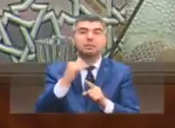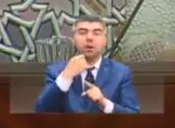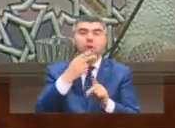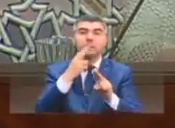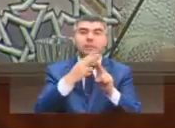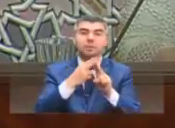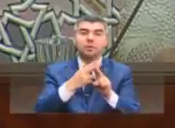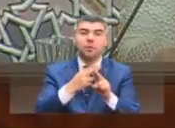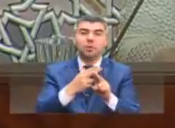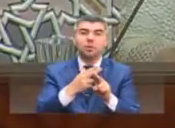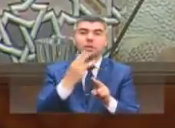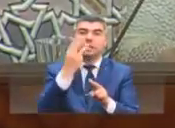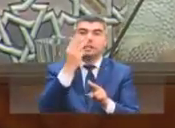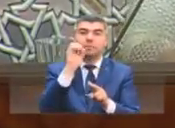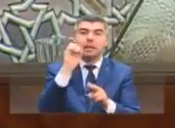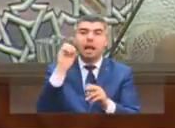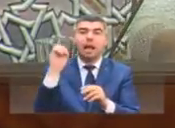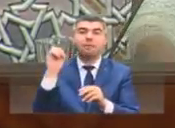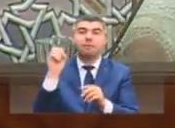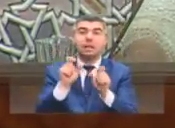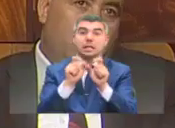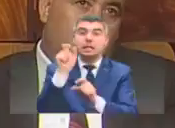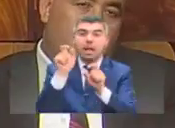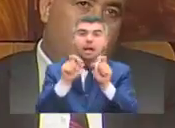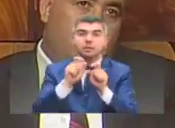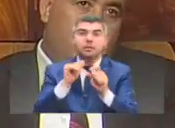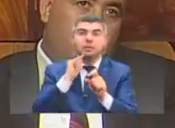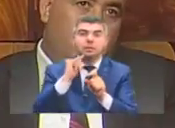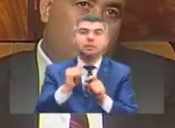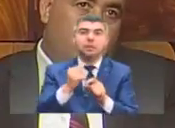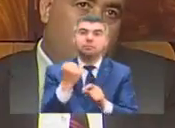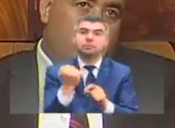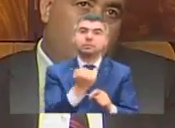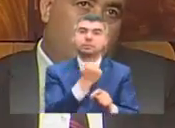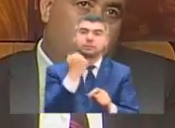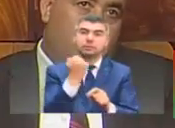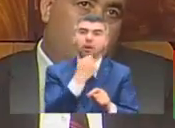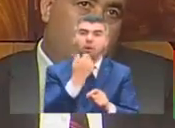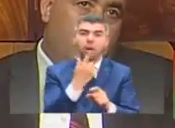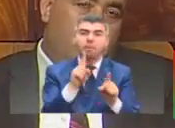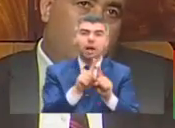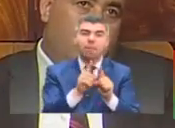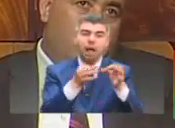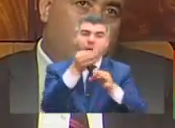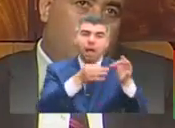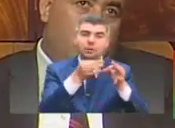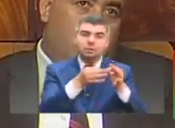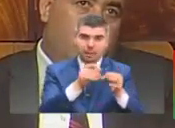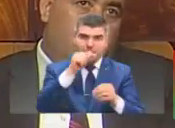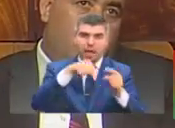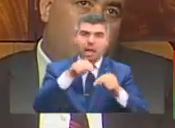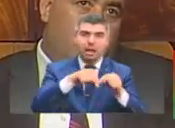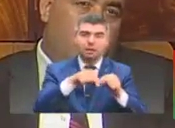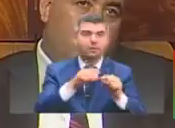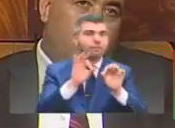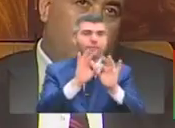الوزيرة يسائلكم ويسائل وعودا ووعيدا مؤجلة ويسائل عدالة مجالية. السيدة الوزيرة عدالة